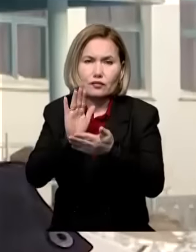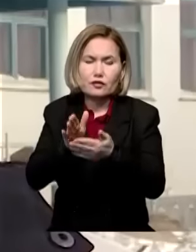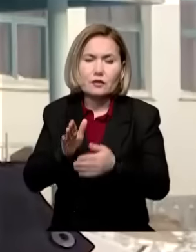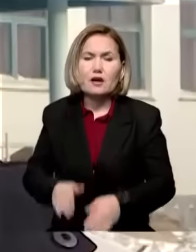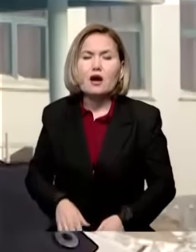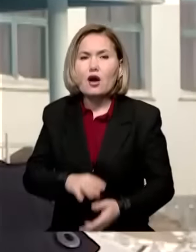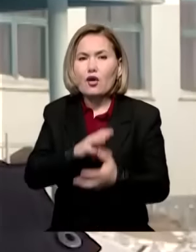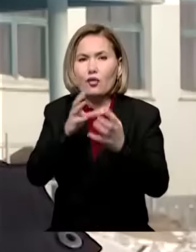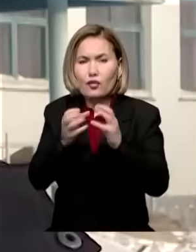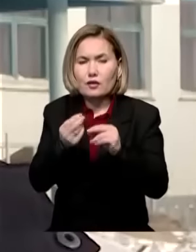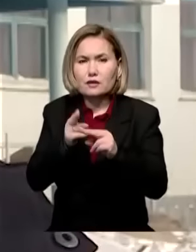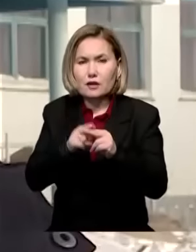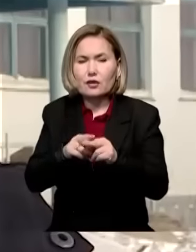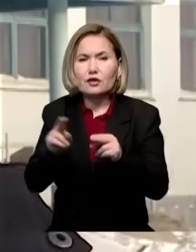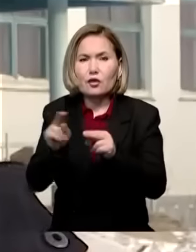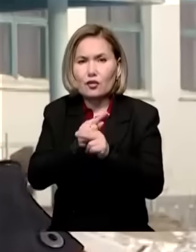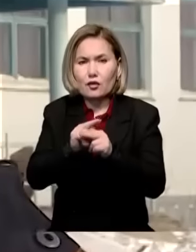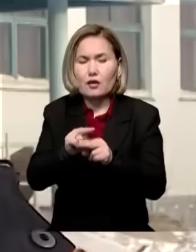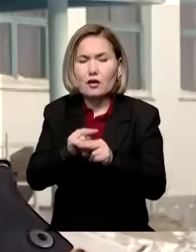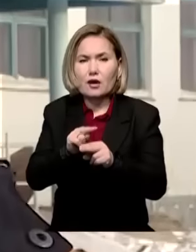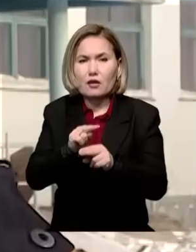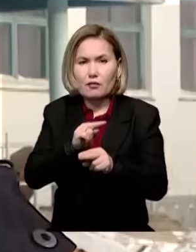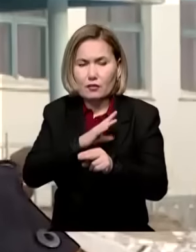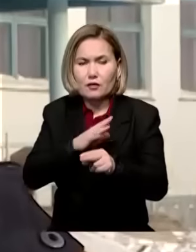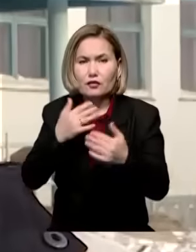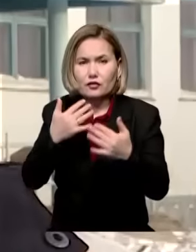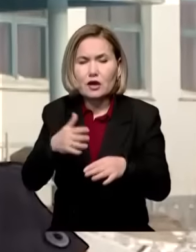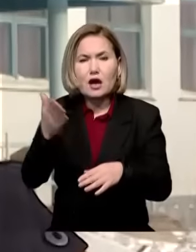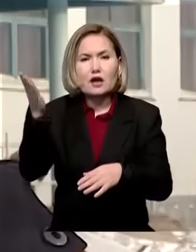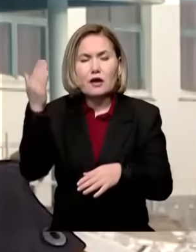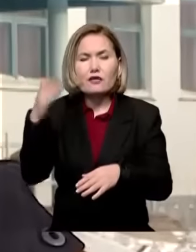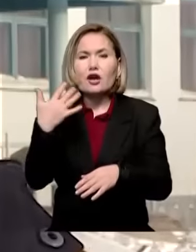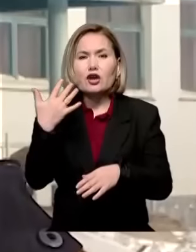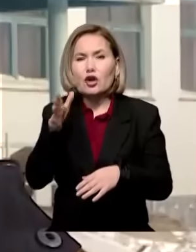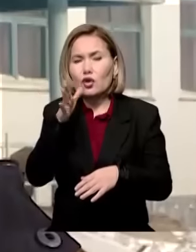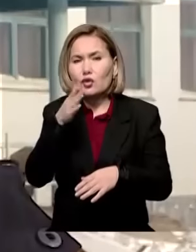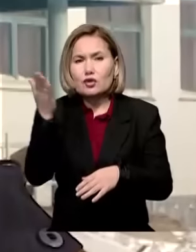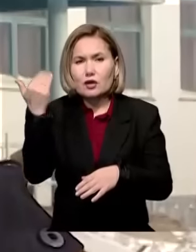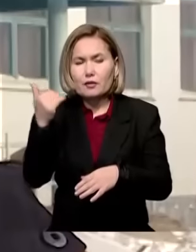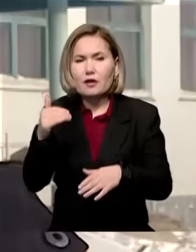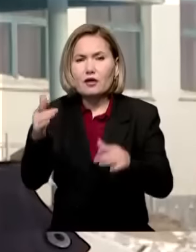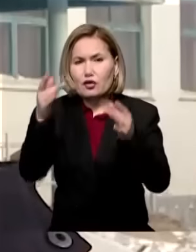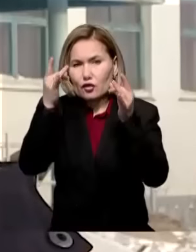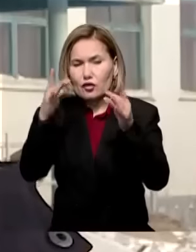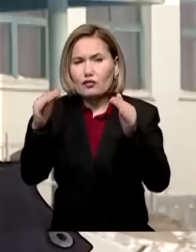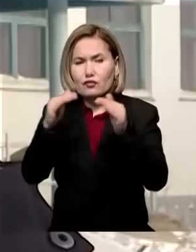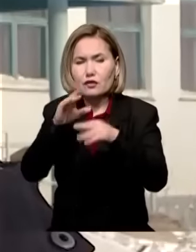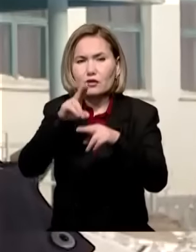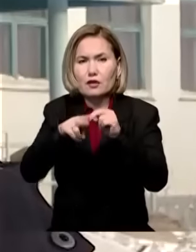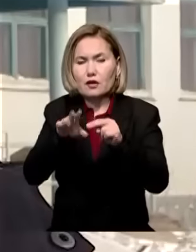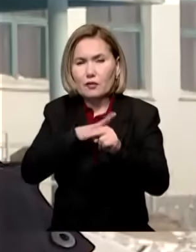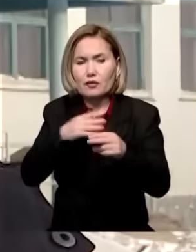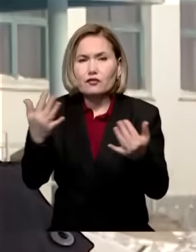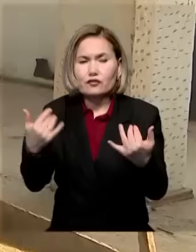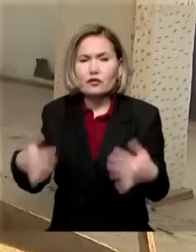оңдағаннан кейін осы оңдап тұрған осы. Оған ішкен тозды, өзі жоғалып кетпегеніне риза болдық. Аман сақтап